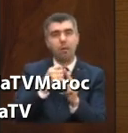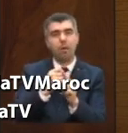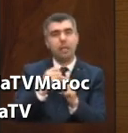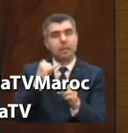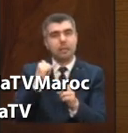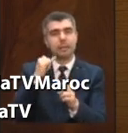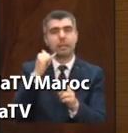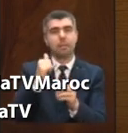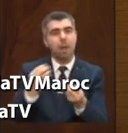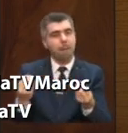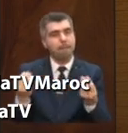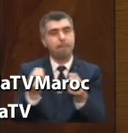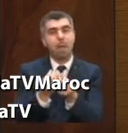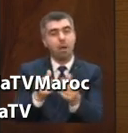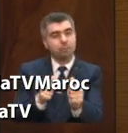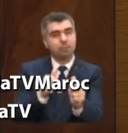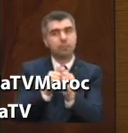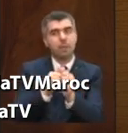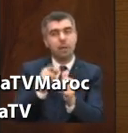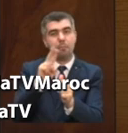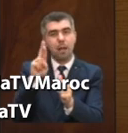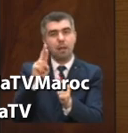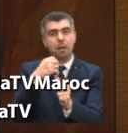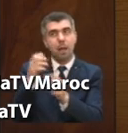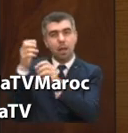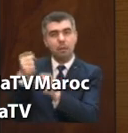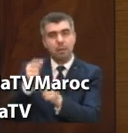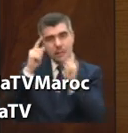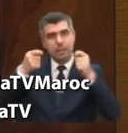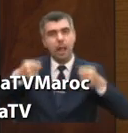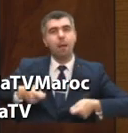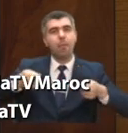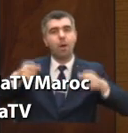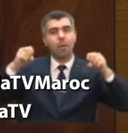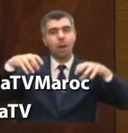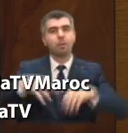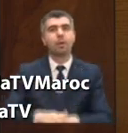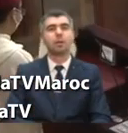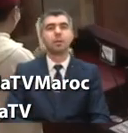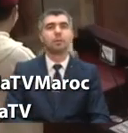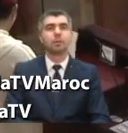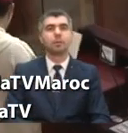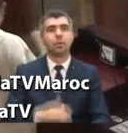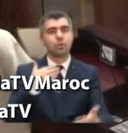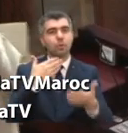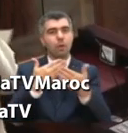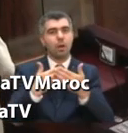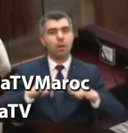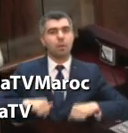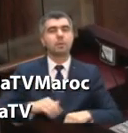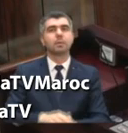القيادة المتبصرة صاحب الجلالة محمد السادس حفظه الله. والسلام عليكم ورحمة الله تعالى وبركاته. شكرا سيد